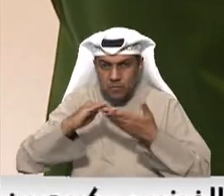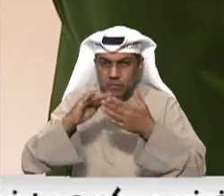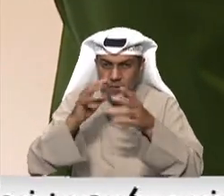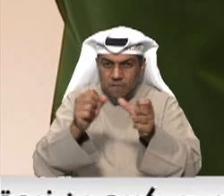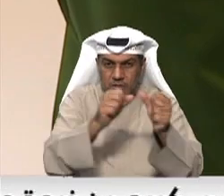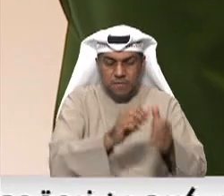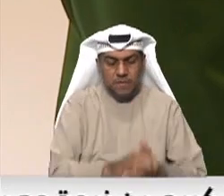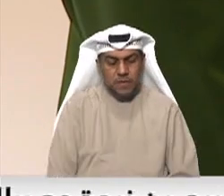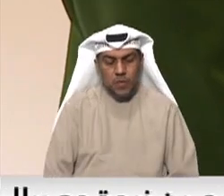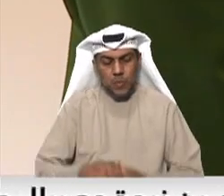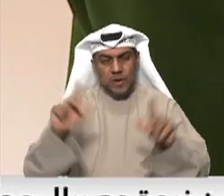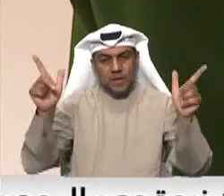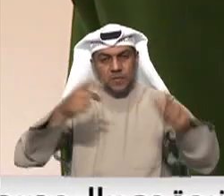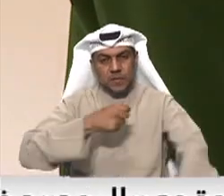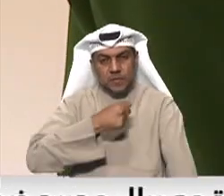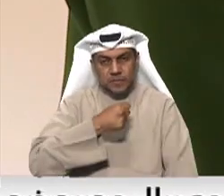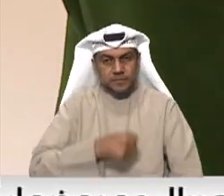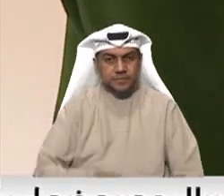تلفزيون دوله الكويت